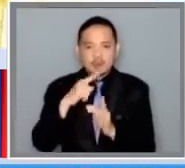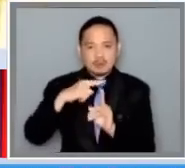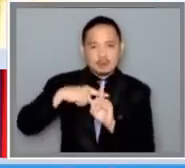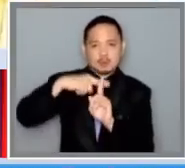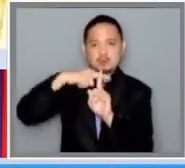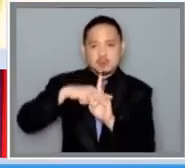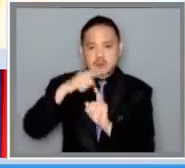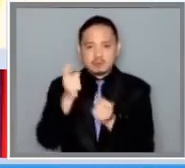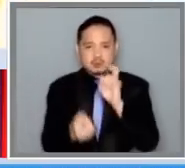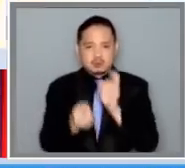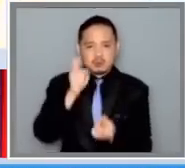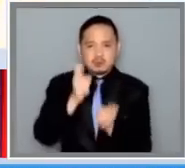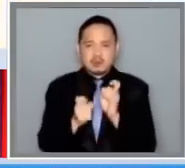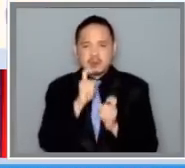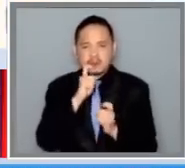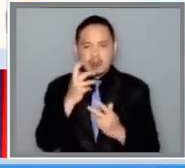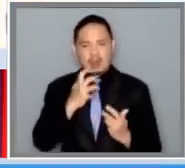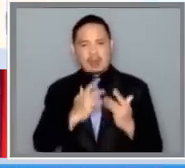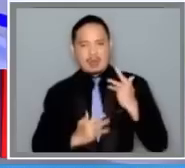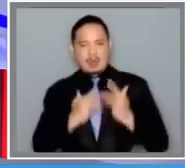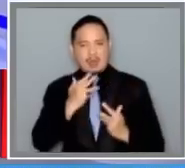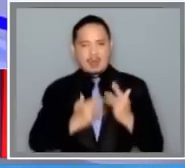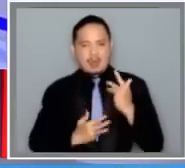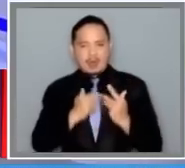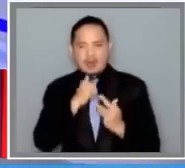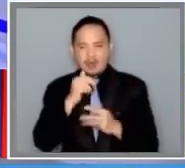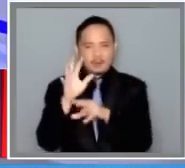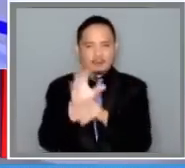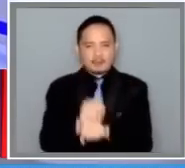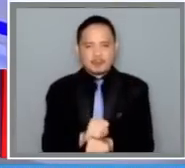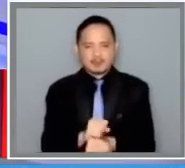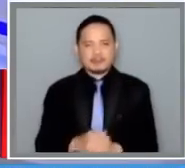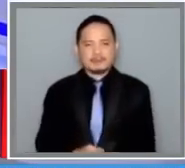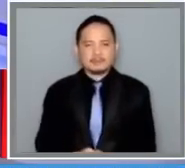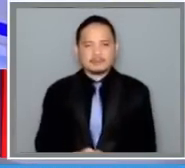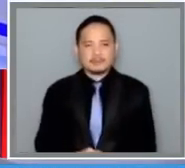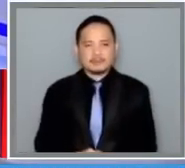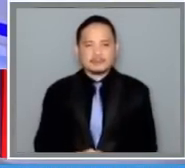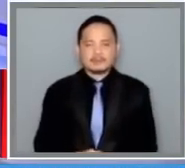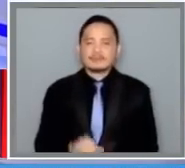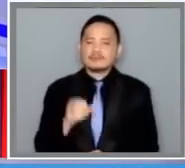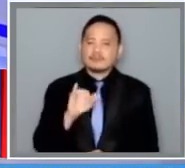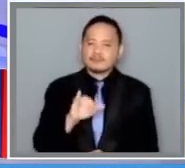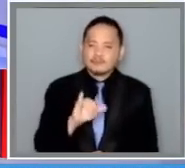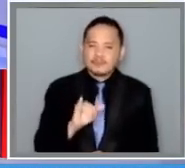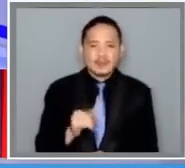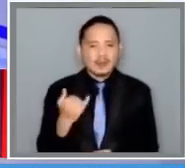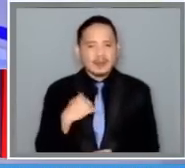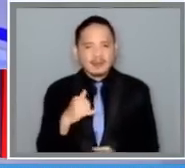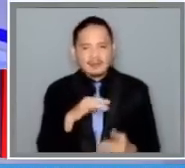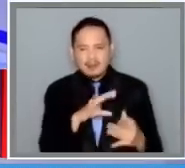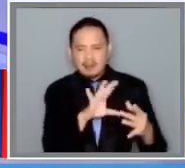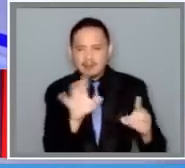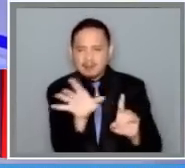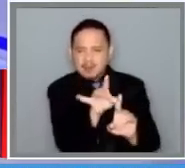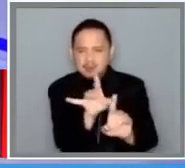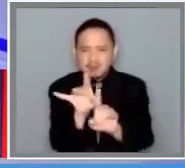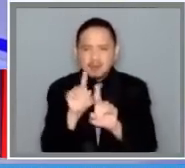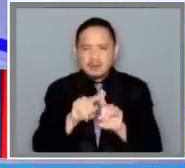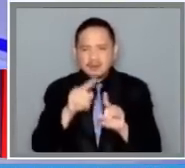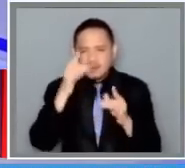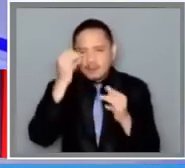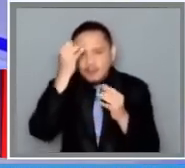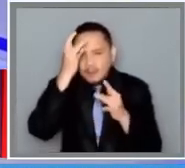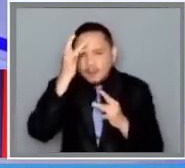Pero Doc, napansin kasi natin, di ba, na ngayon talagang panay-panay ang hawaan, ang ubo, sipon, lagnat, trangkaso, yung mga ganyan, di ba?